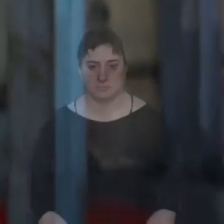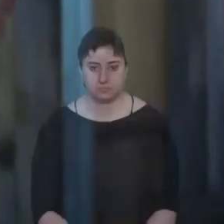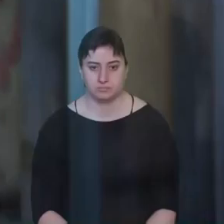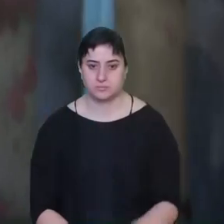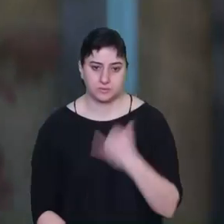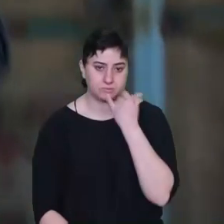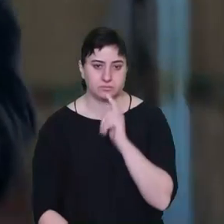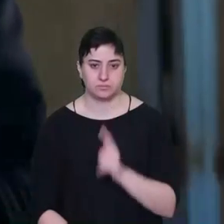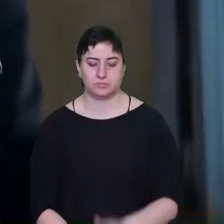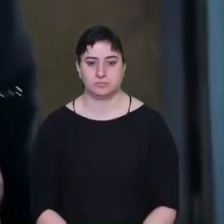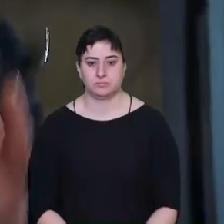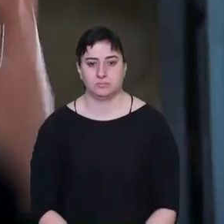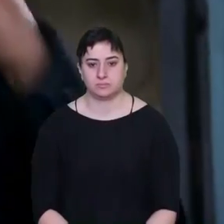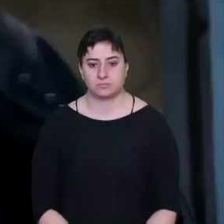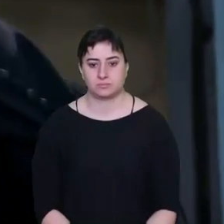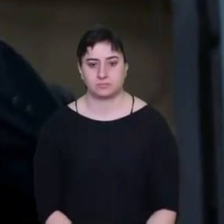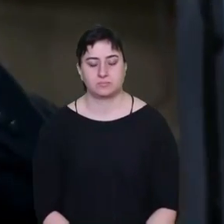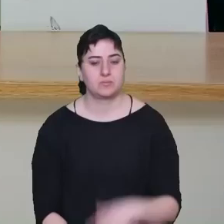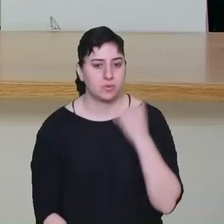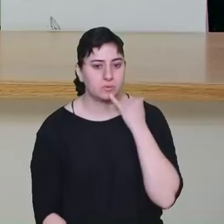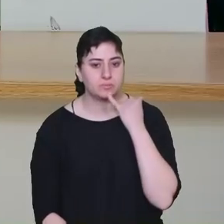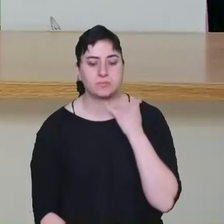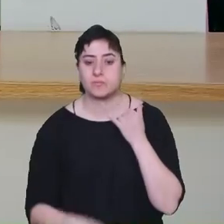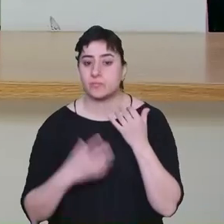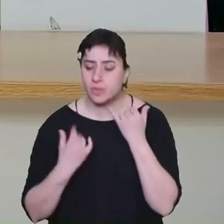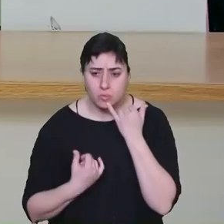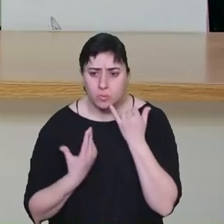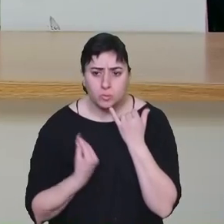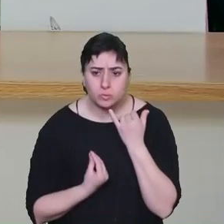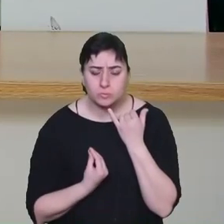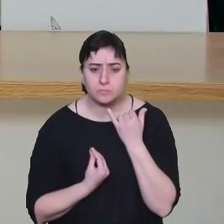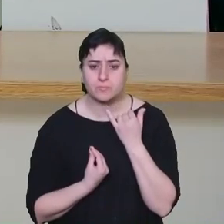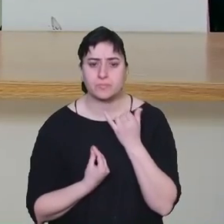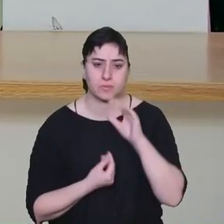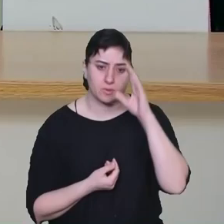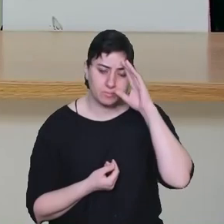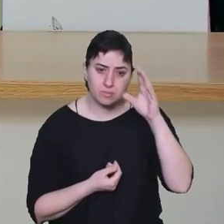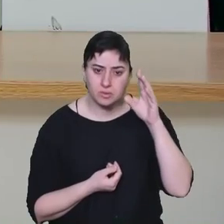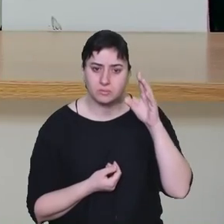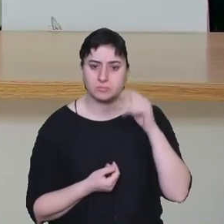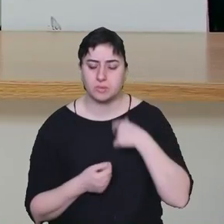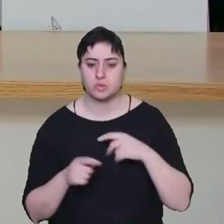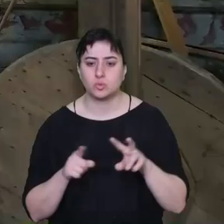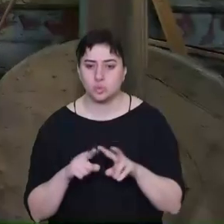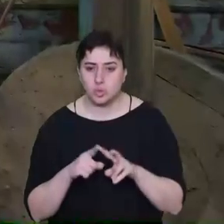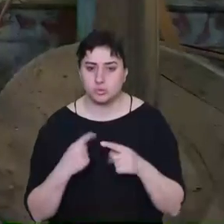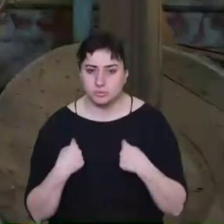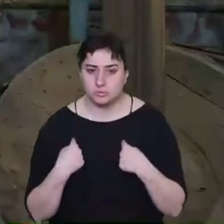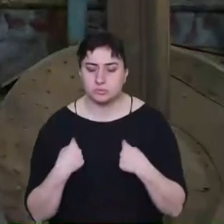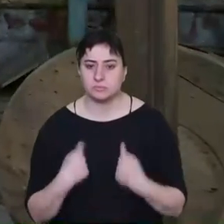kaçıran adamlar yüzlerine kar maskesi geçirmişler. Alo. Ha, alo. Merhabalar. Ben Nurhan